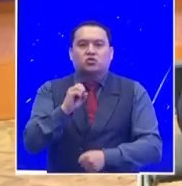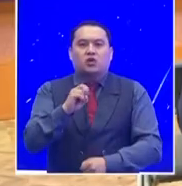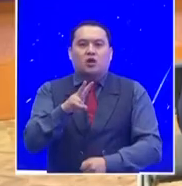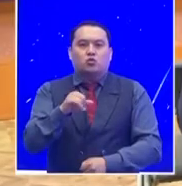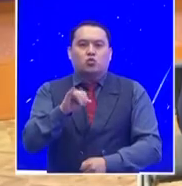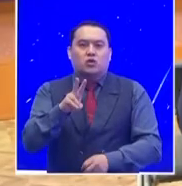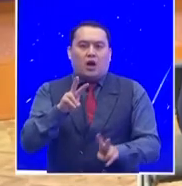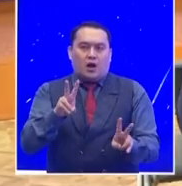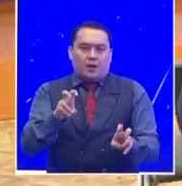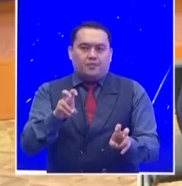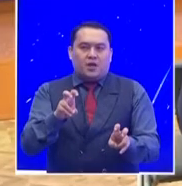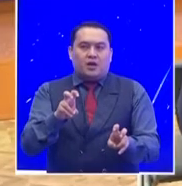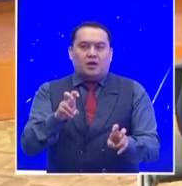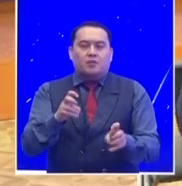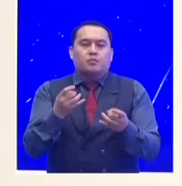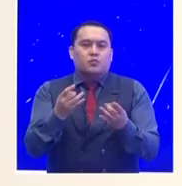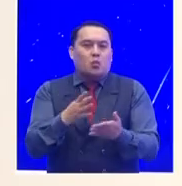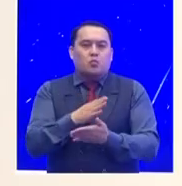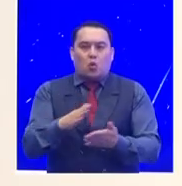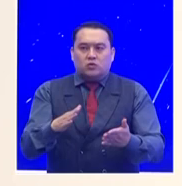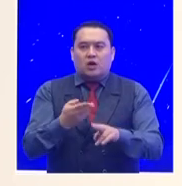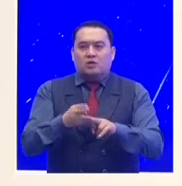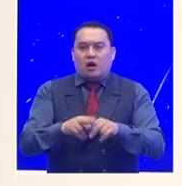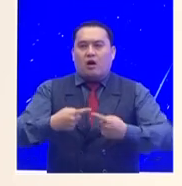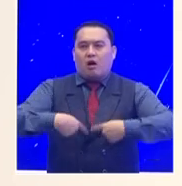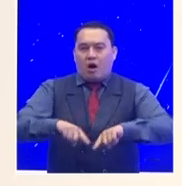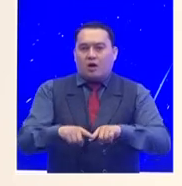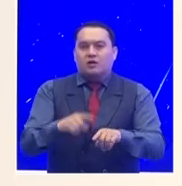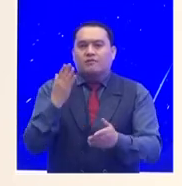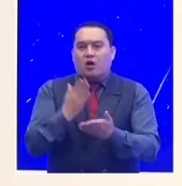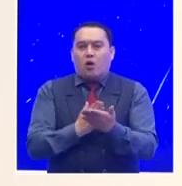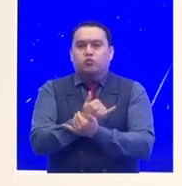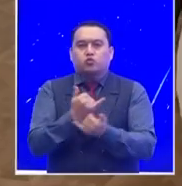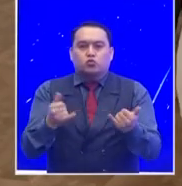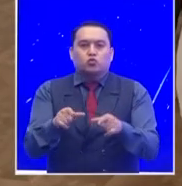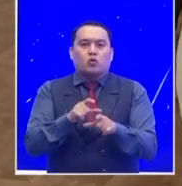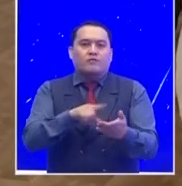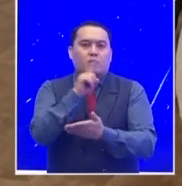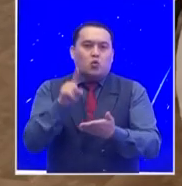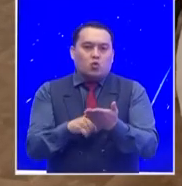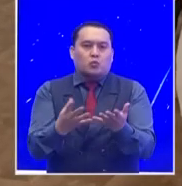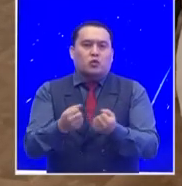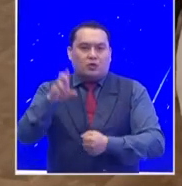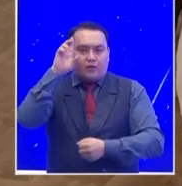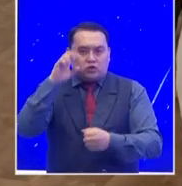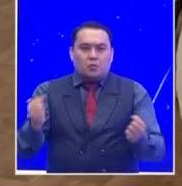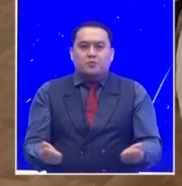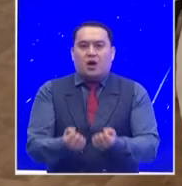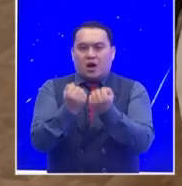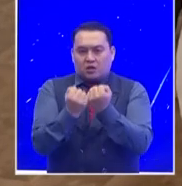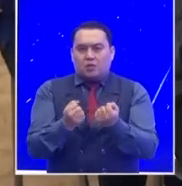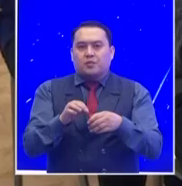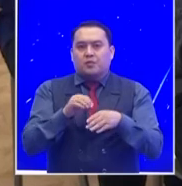Центра поддержки «Жаныя» и неспроста. Задача этой организации является обслуживание горожан по вопросам получения государственной